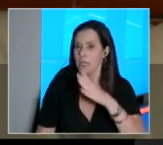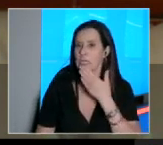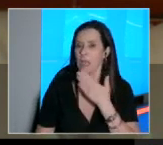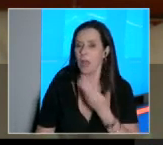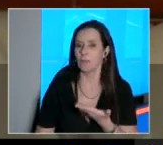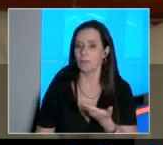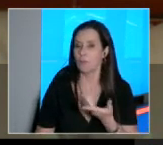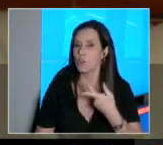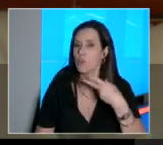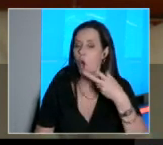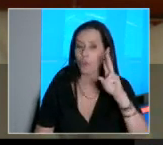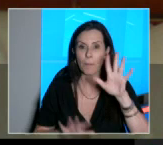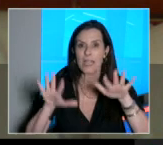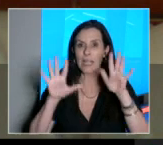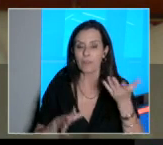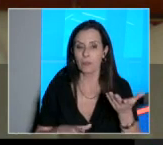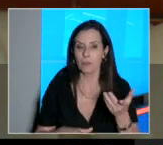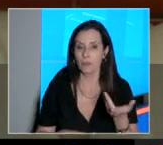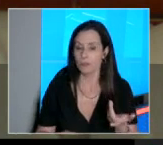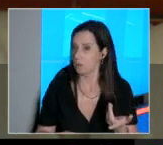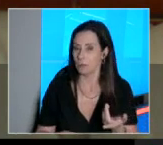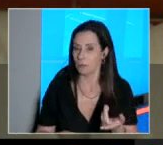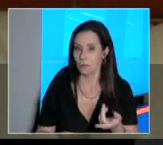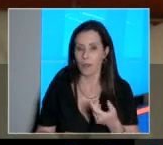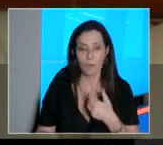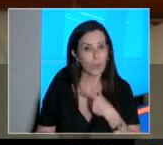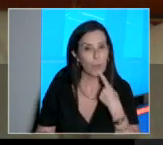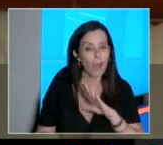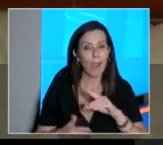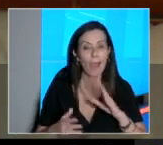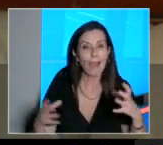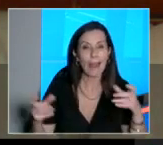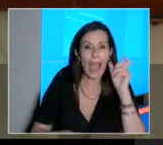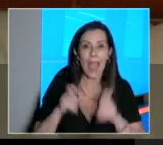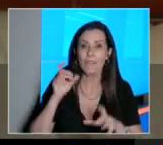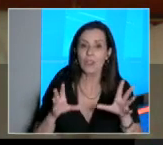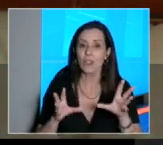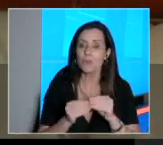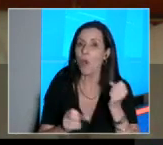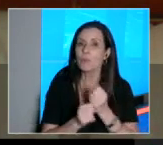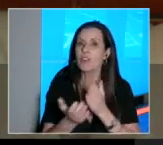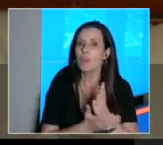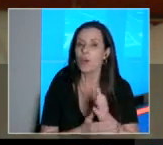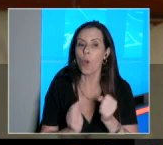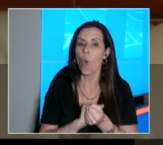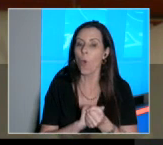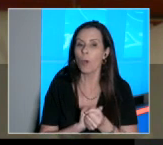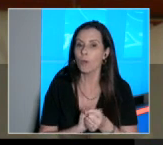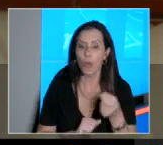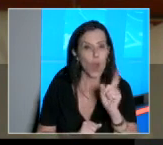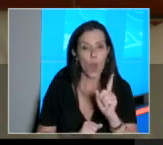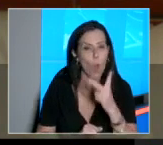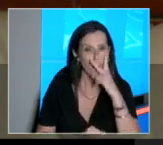הם מספר דו-ספרתי של כל הישראלים באקדמיה בישראל, ואני מדבר רק על חבר'ה שעם קביעות שמה או מסלולי קביעות,